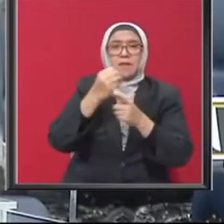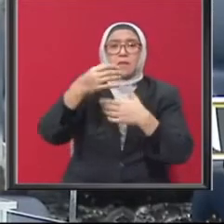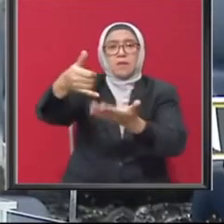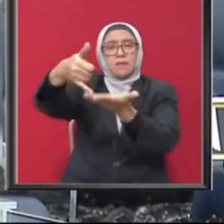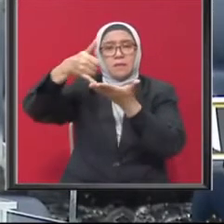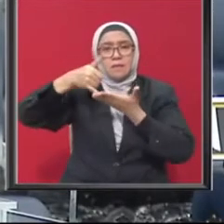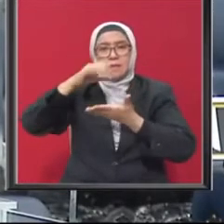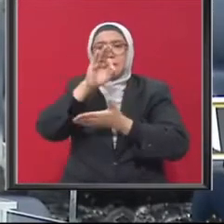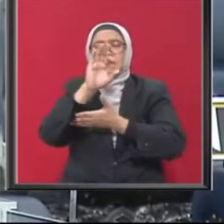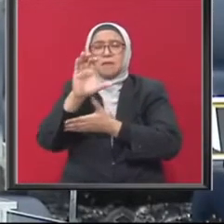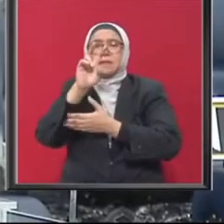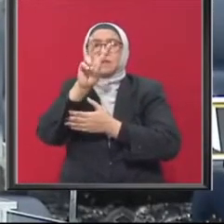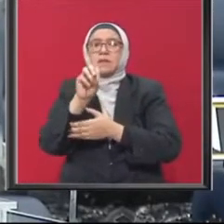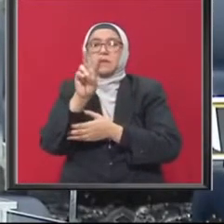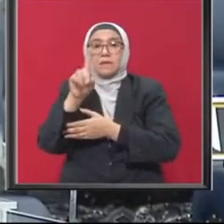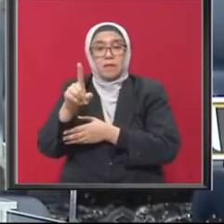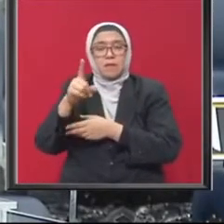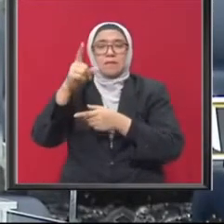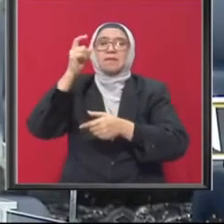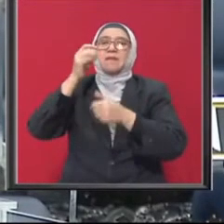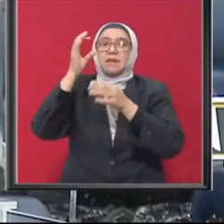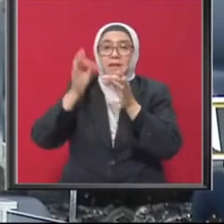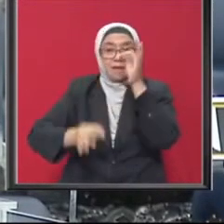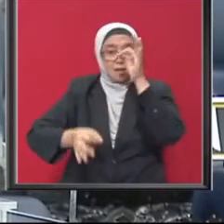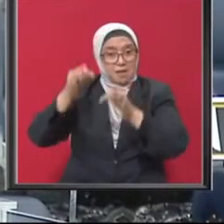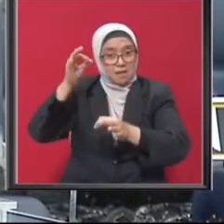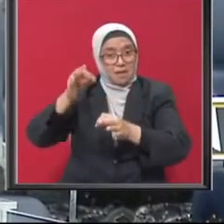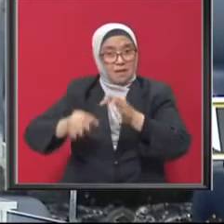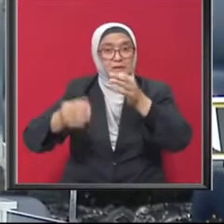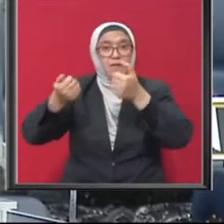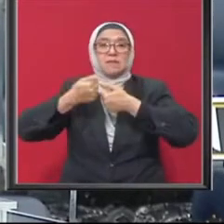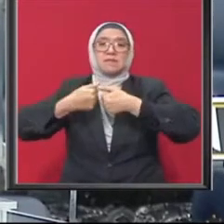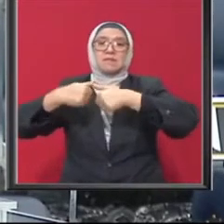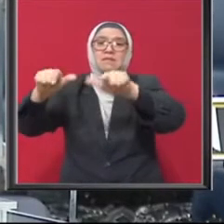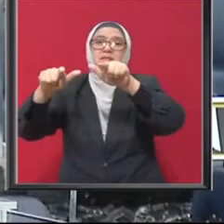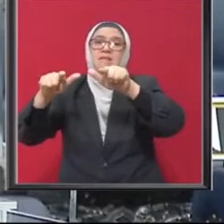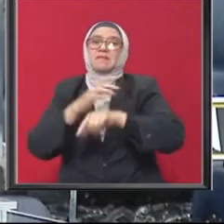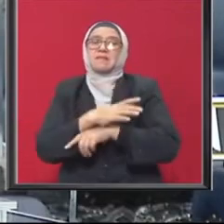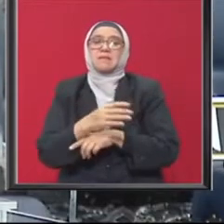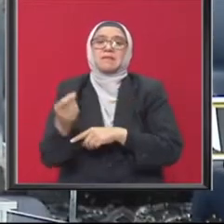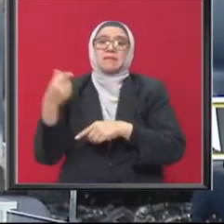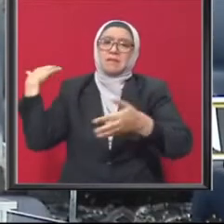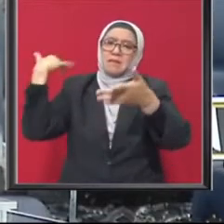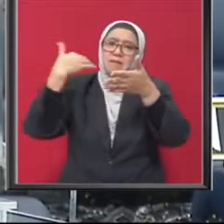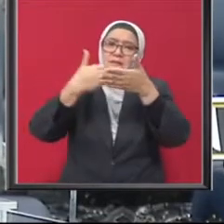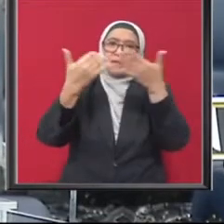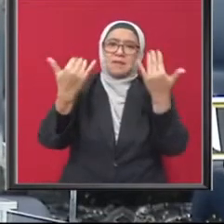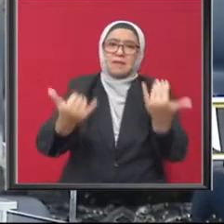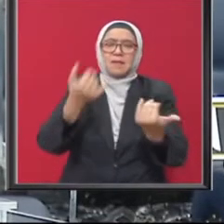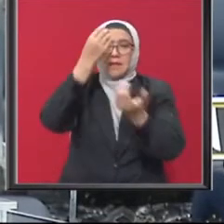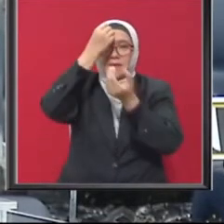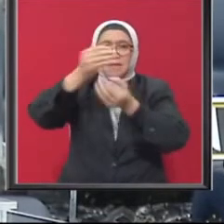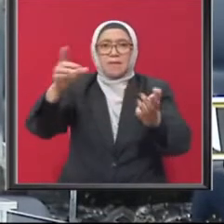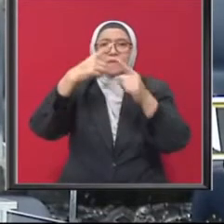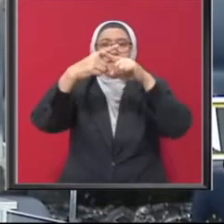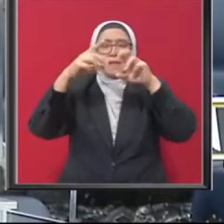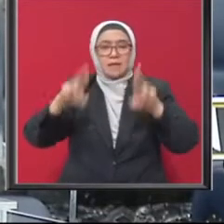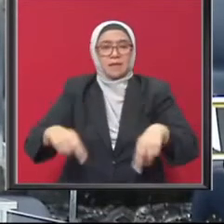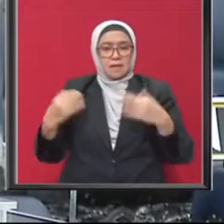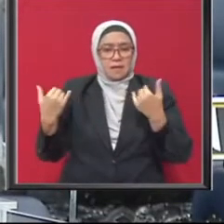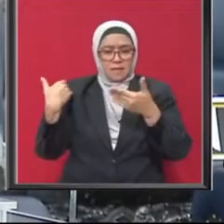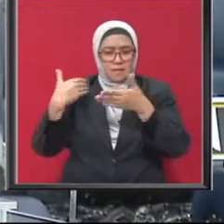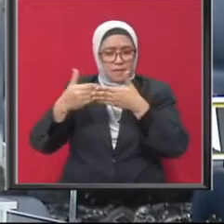AFC 2012 satu sekiranya layar sehingga Hitung volume dan dewan yang mulia ini sebanyak 21